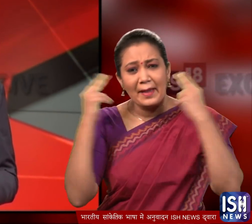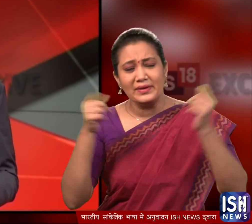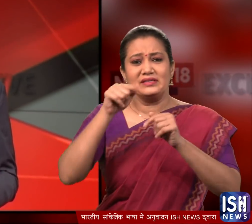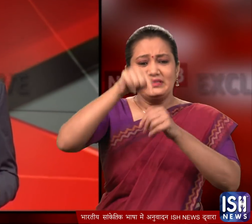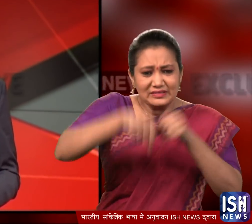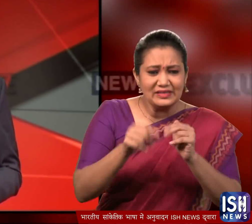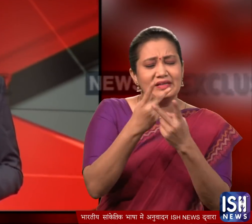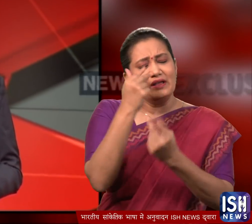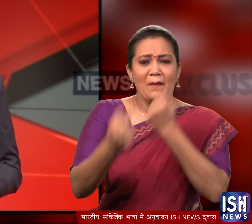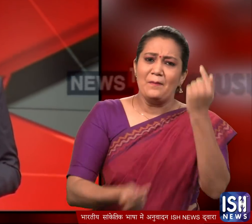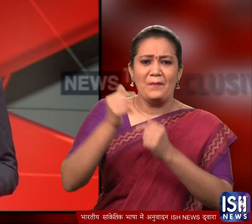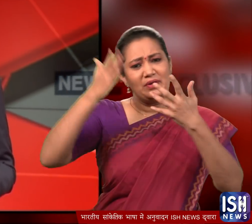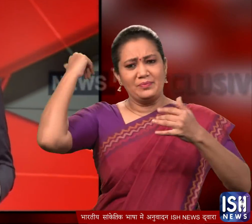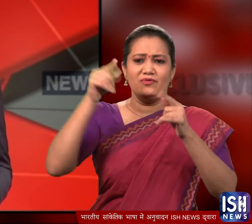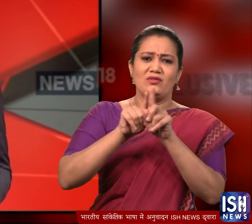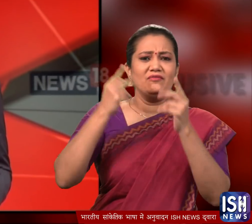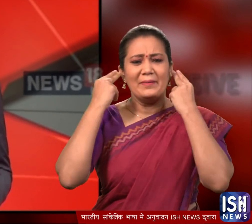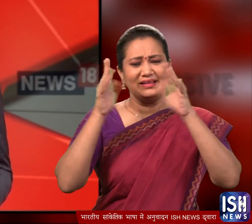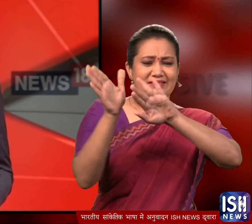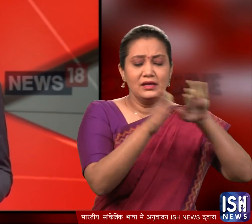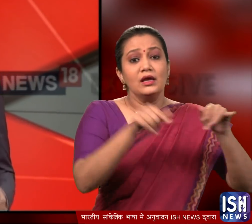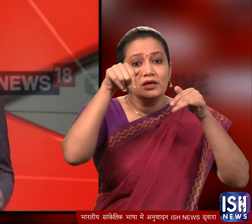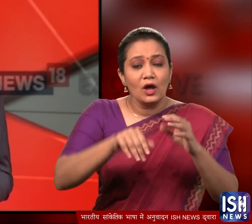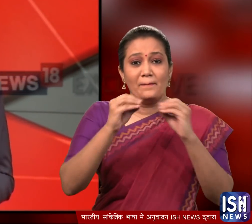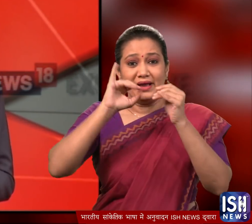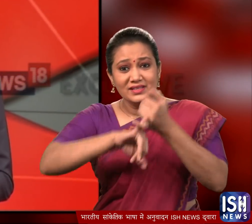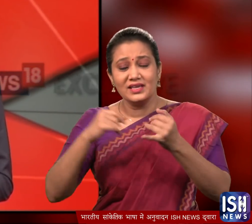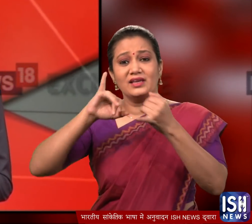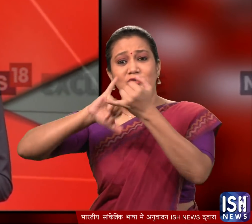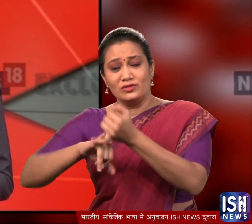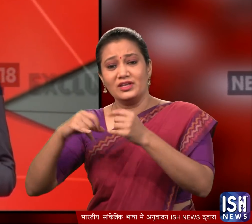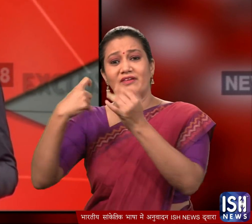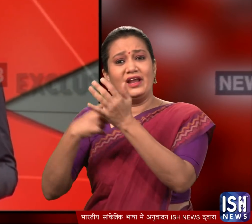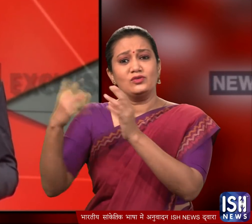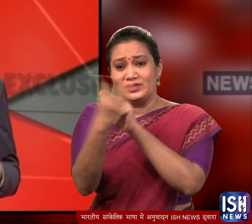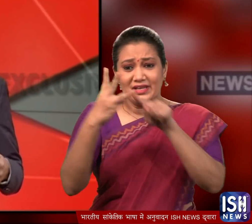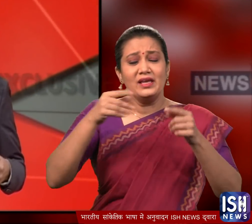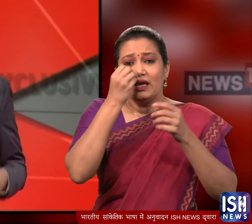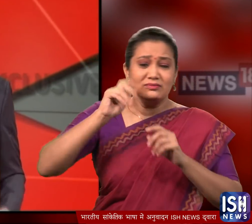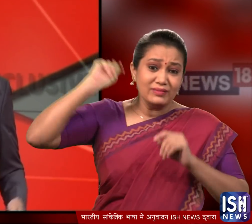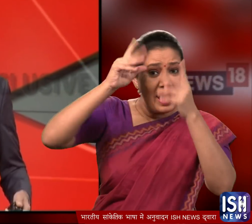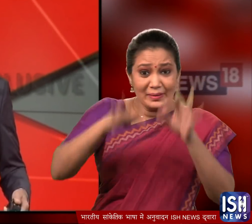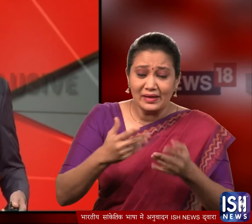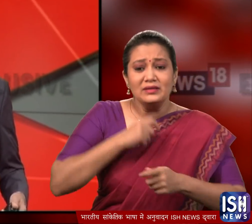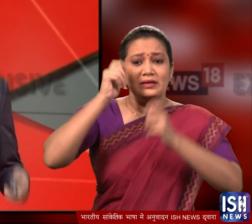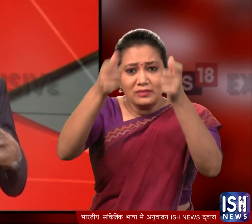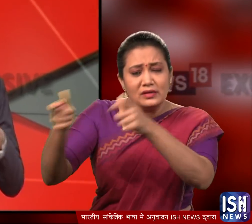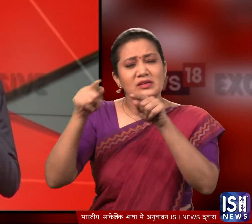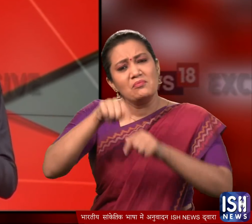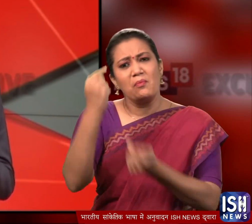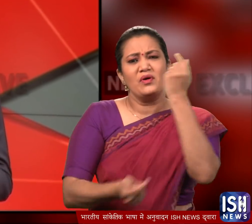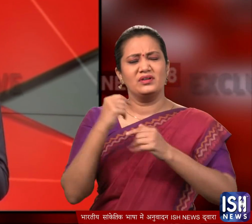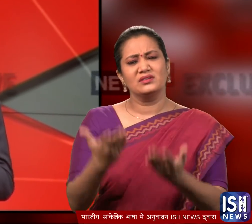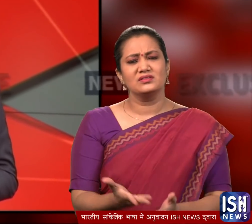के महान नेताओं को तो राजनीतिक पार्टियों के बीच पहले ही बांट लिया था। अब भगत सिंह, सुखदेव और राजगुरु जैसे क्रांतिकारियों को श्रद्धांजलि देने के नाम पर भी